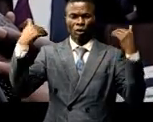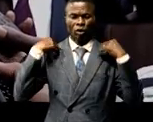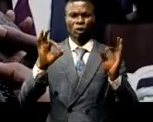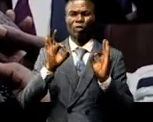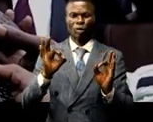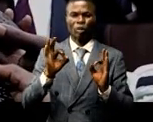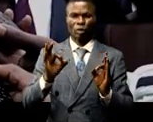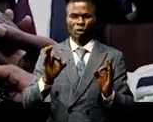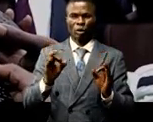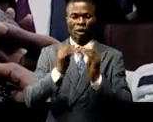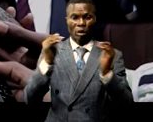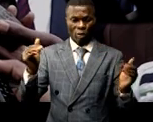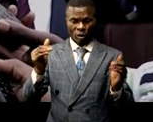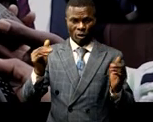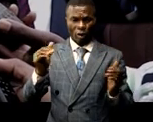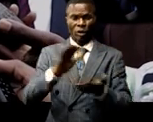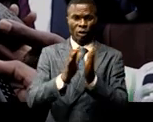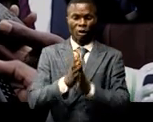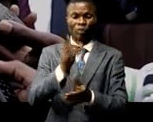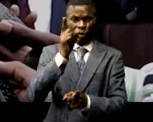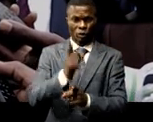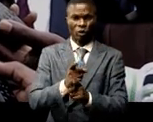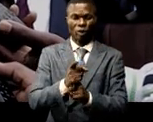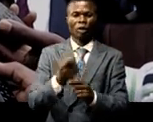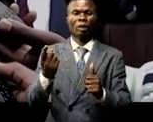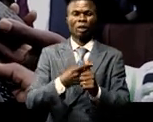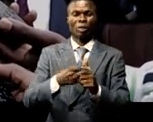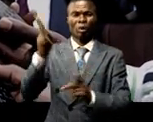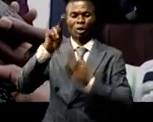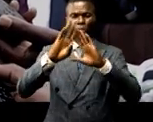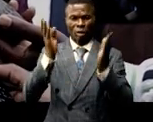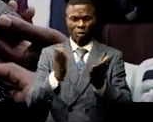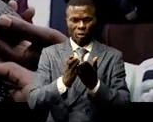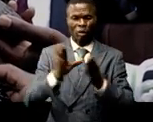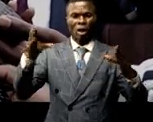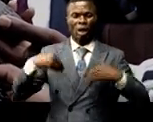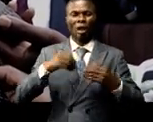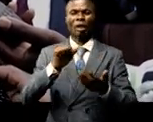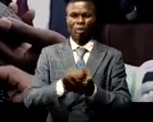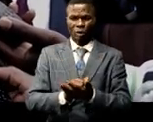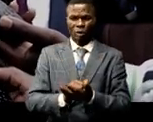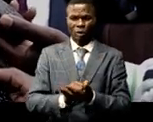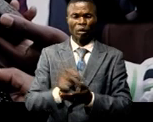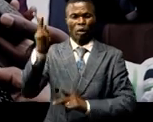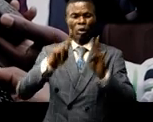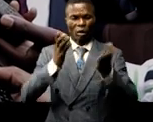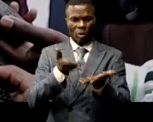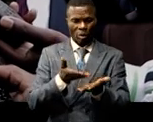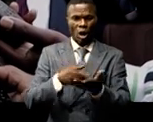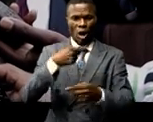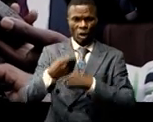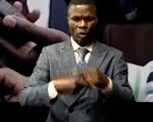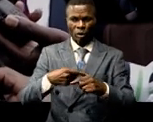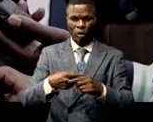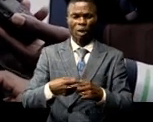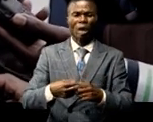que cette paix soit effective, il faut que la population s'approprie de ça. Il faut que cette population commence à